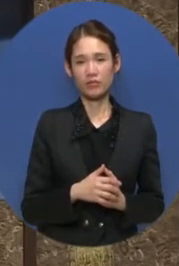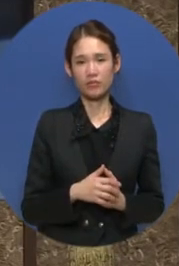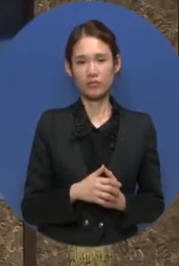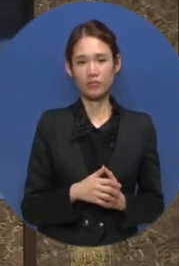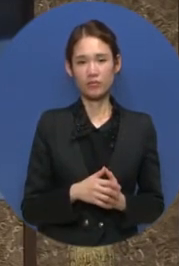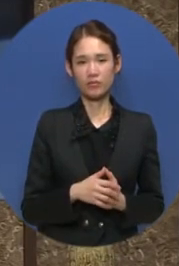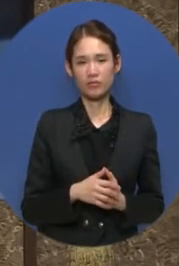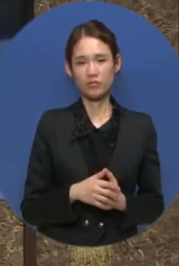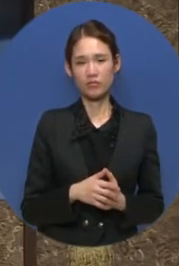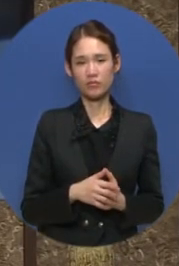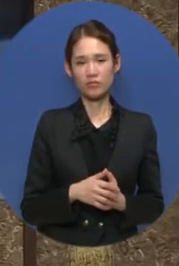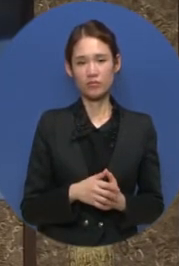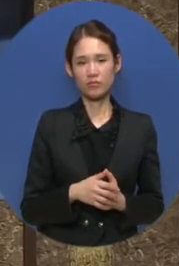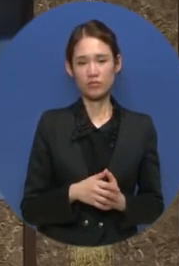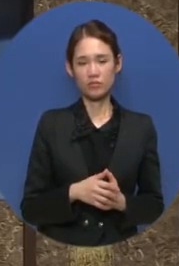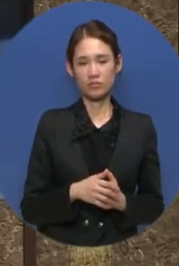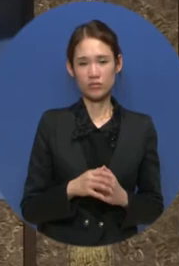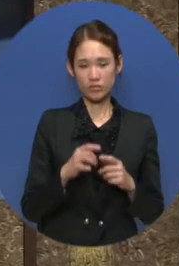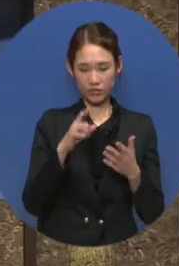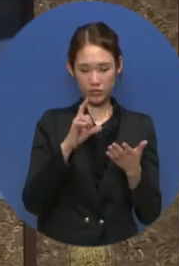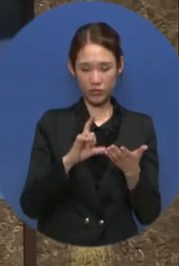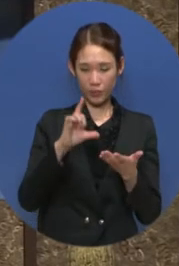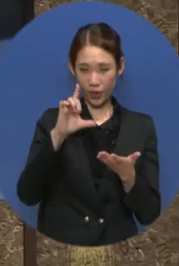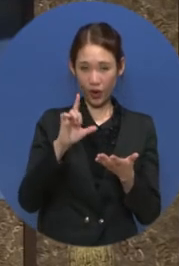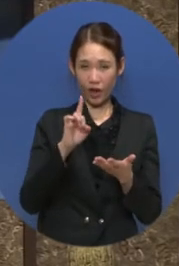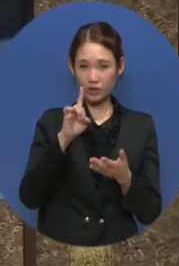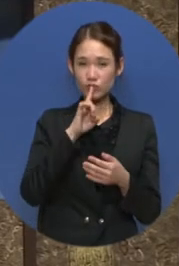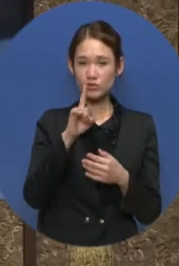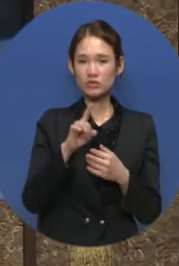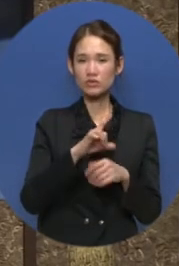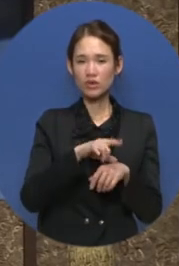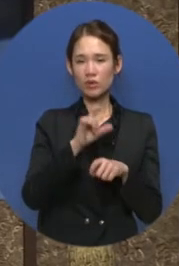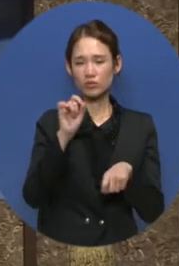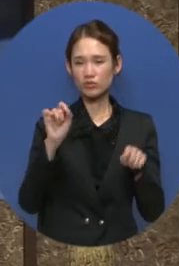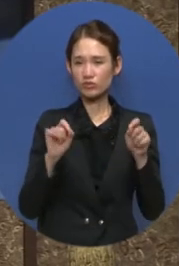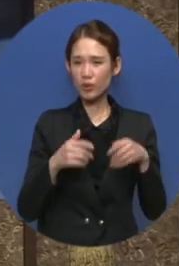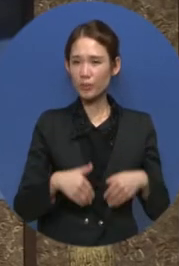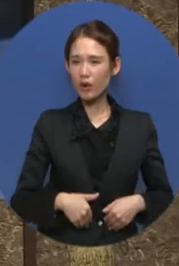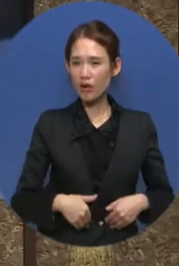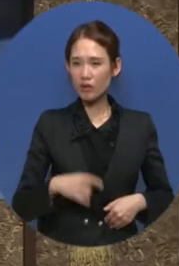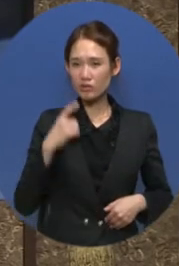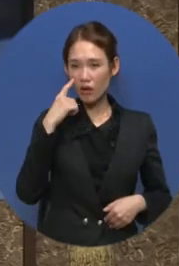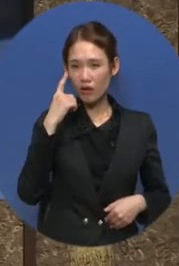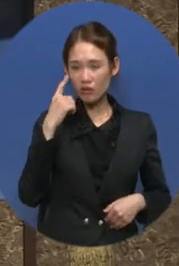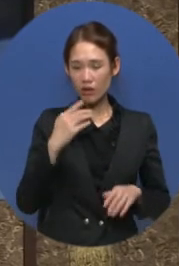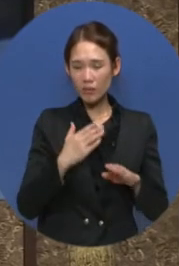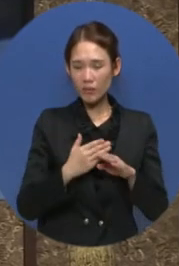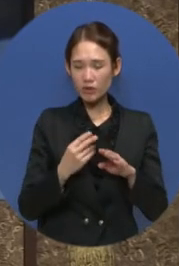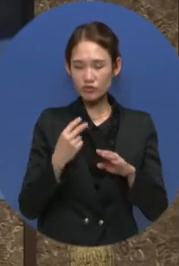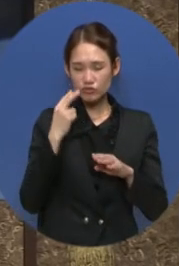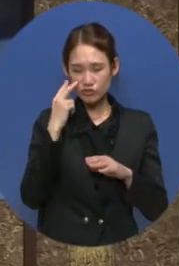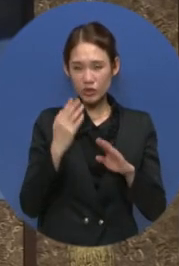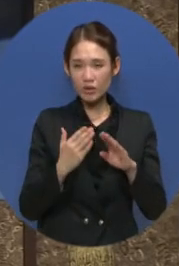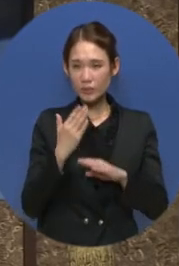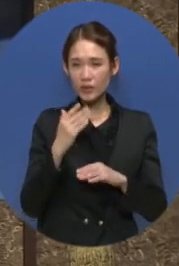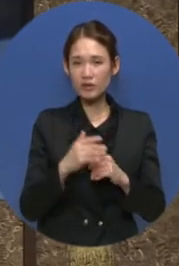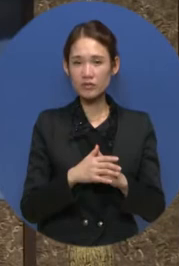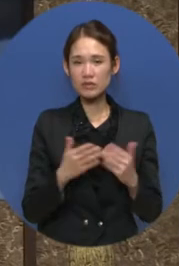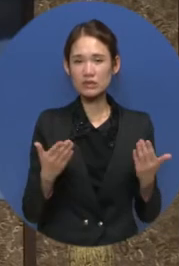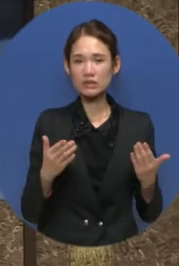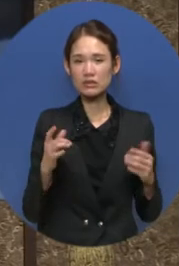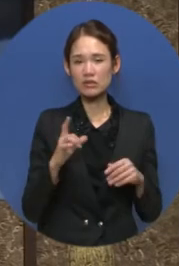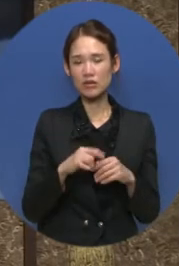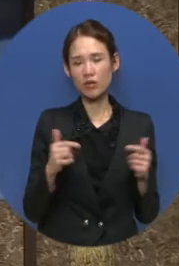말하는 뭐 이렇게 통을 하나 주문해도 시간이 많이 걸리잖아요. 아, 네. 한 달 반 이상 걸리고 두 달 이렇게 걸리다 보니 예. 일이 많이